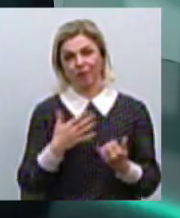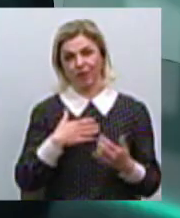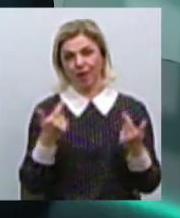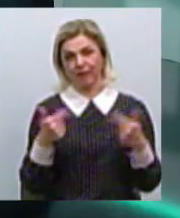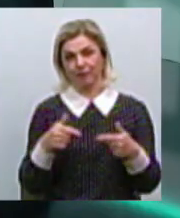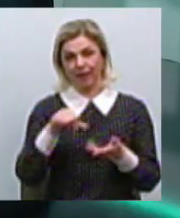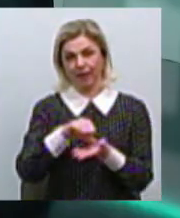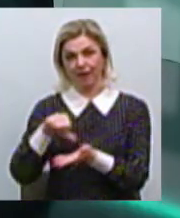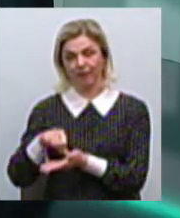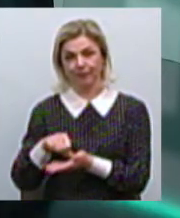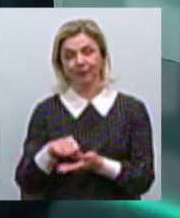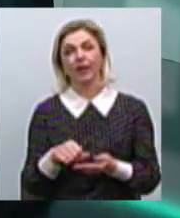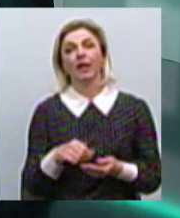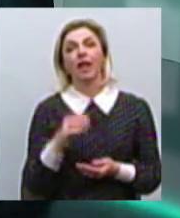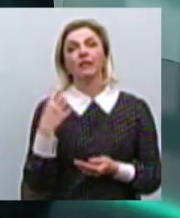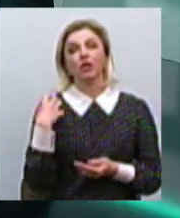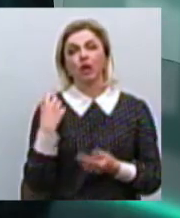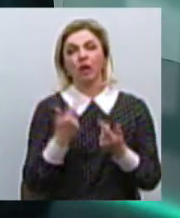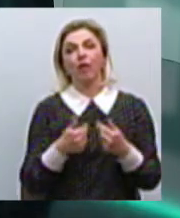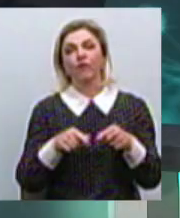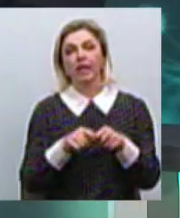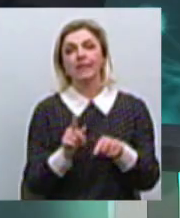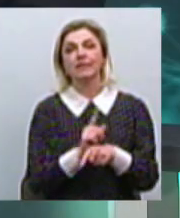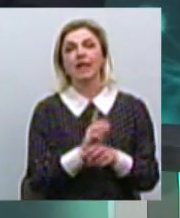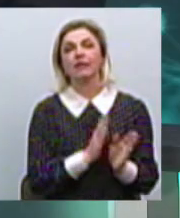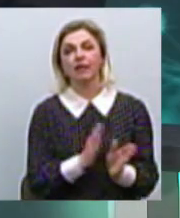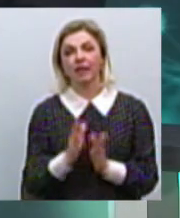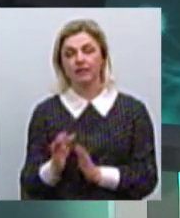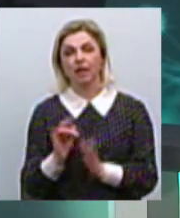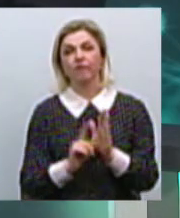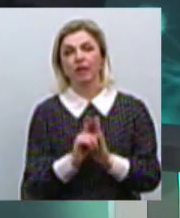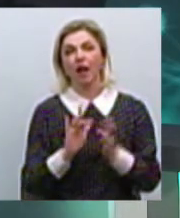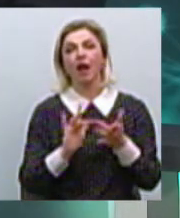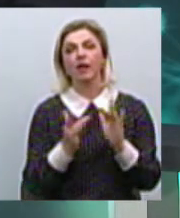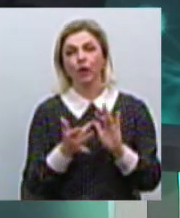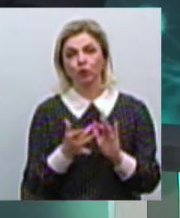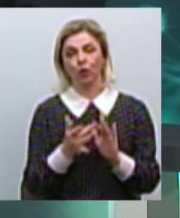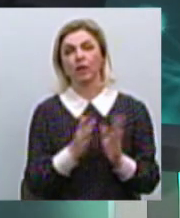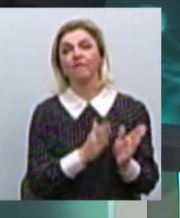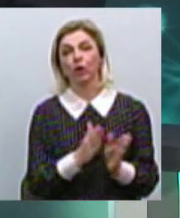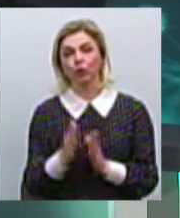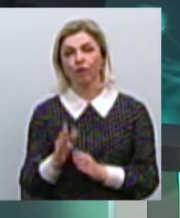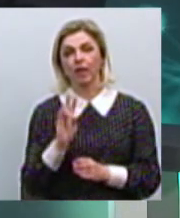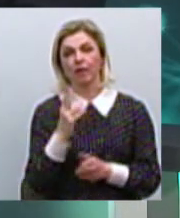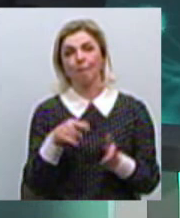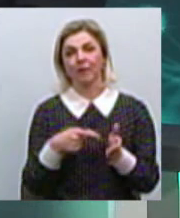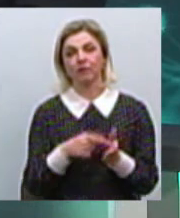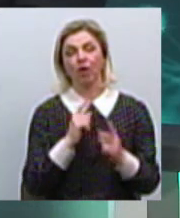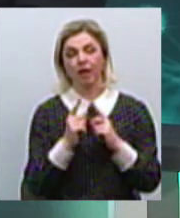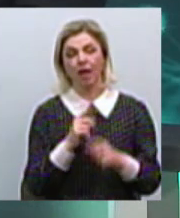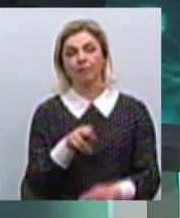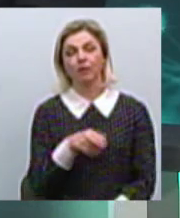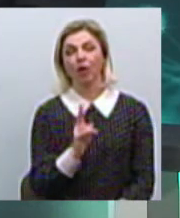спікерів. В студії начальник відділу стандартизації та впровадження електронного врядування Миколаївської міської ради Дмитро